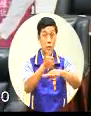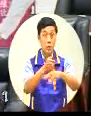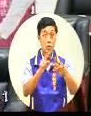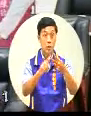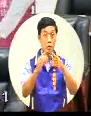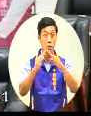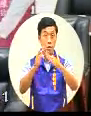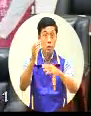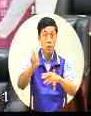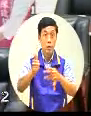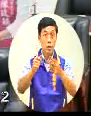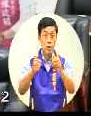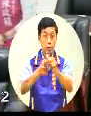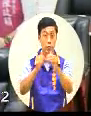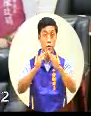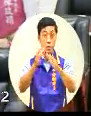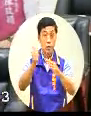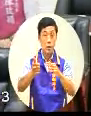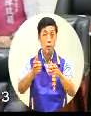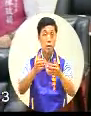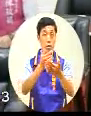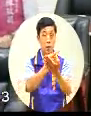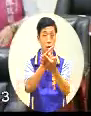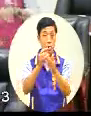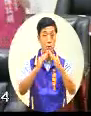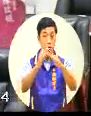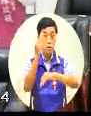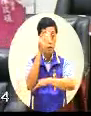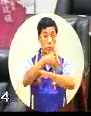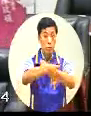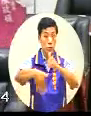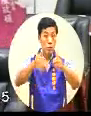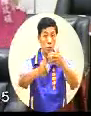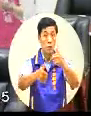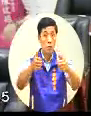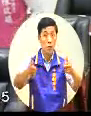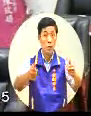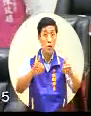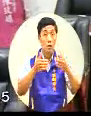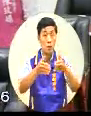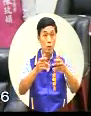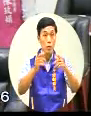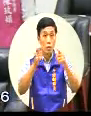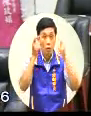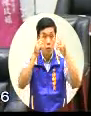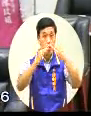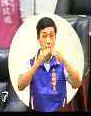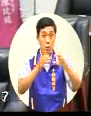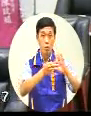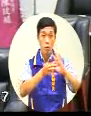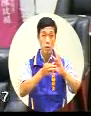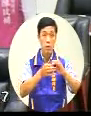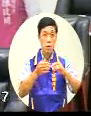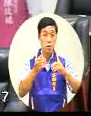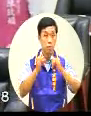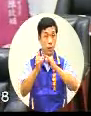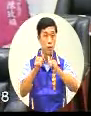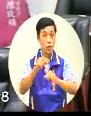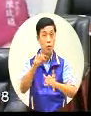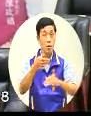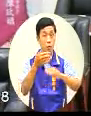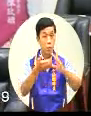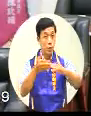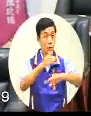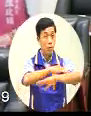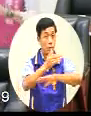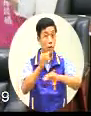市长、副市长，还有我们各位局处所长，关心高雄市政的各位乡亲，跟我们各位媒体先生小姐，我们各位议会